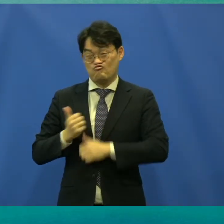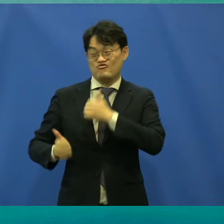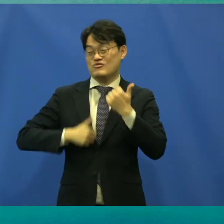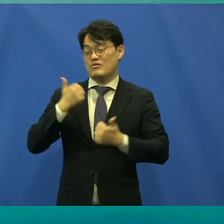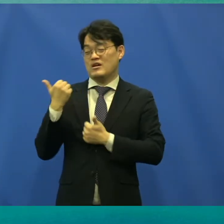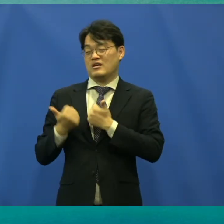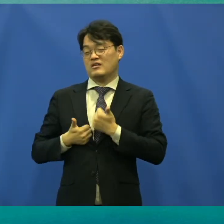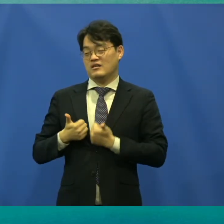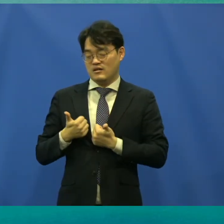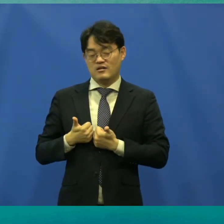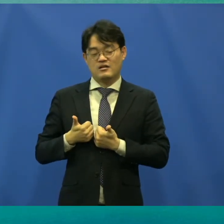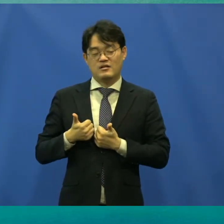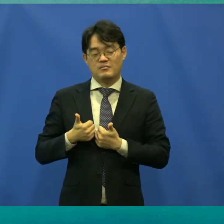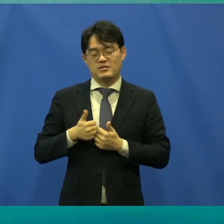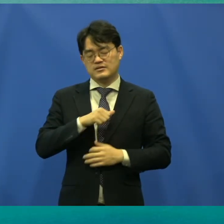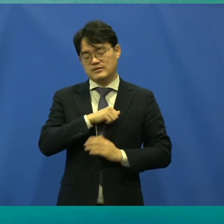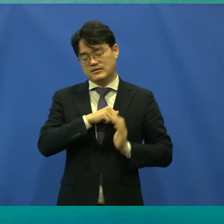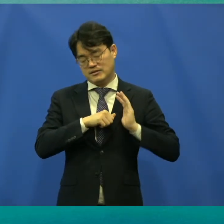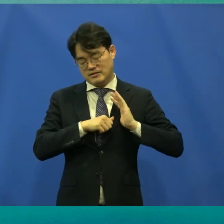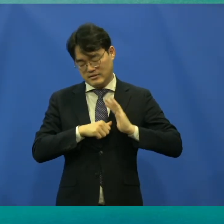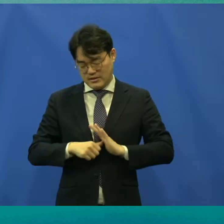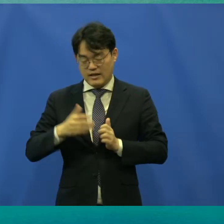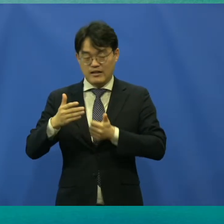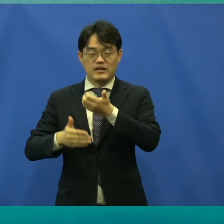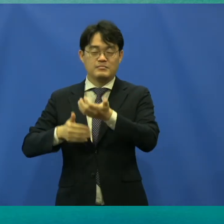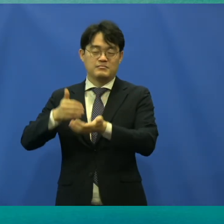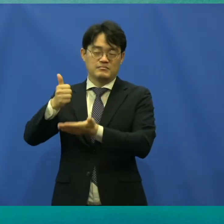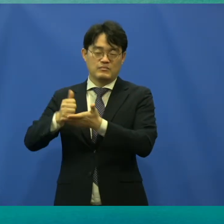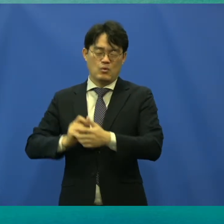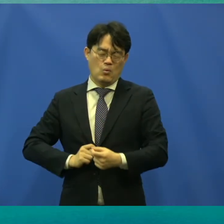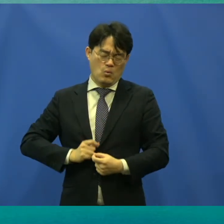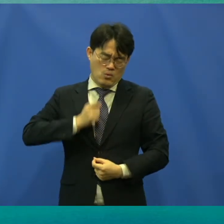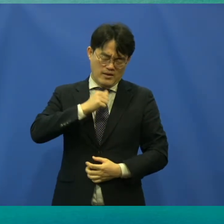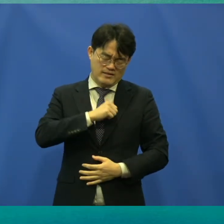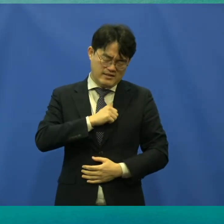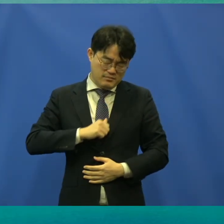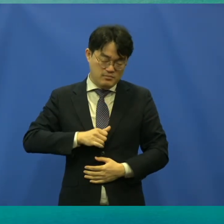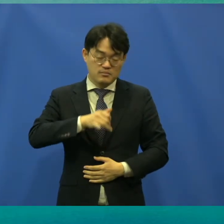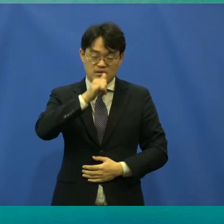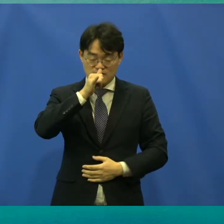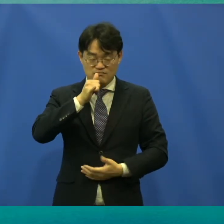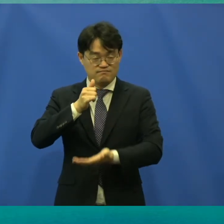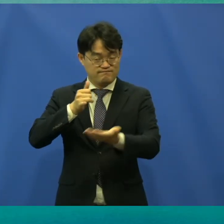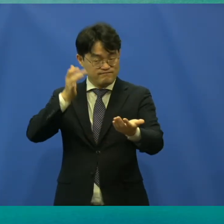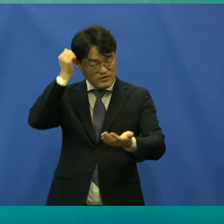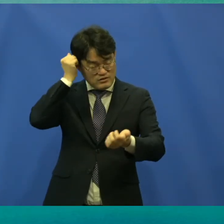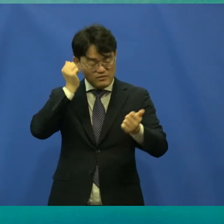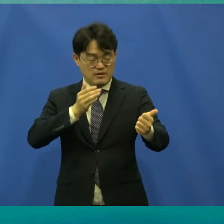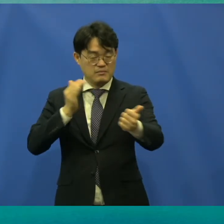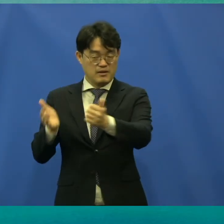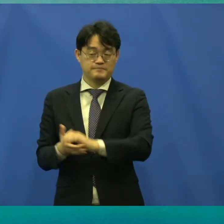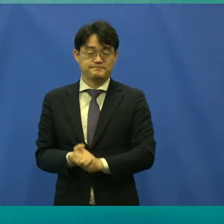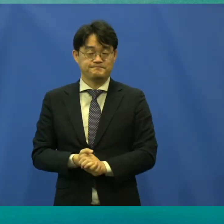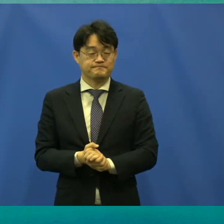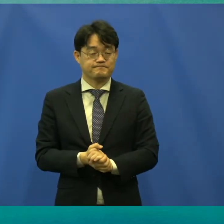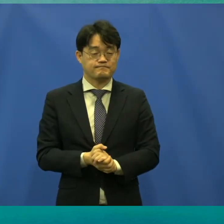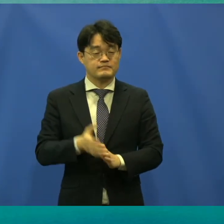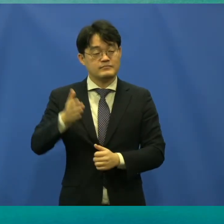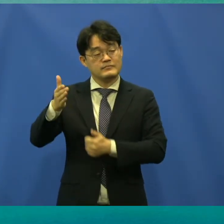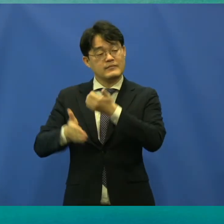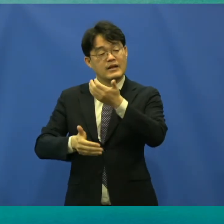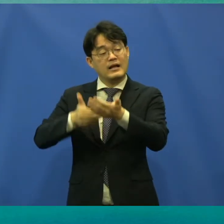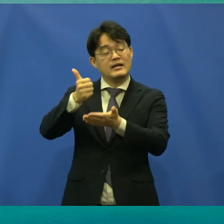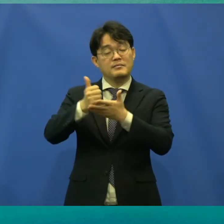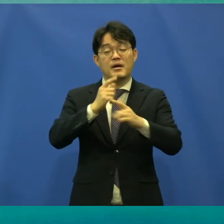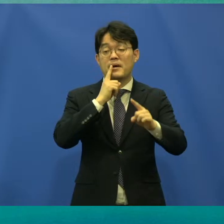참이 여기까지 있는 것은 하나님의 오래 참으심이었다는 거죠. 하나님의 말씀을 받은 선지자가 얼마나